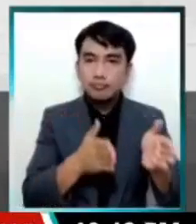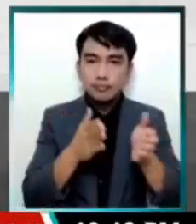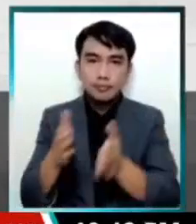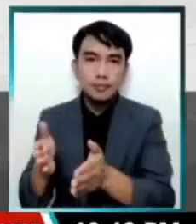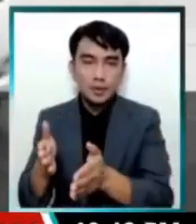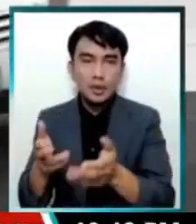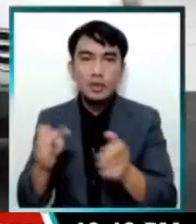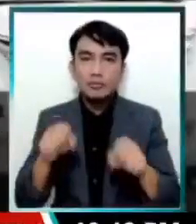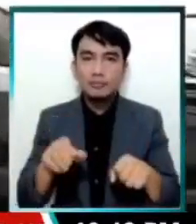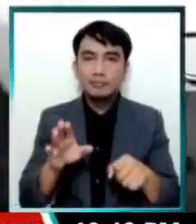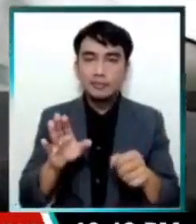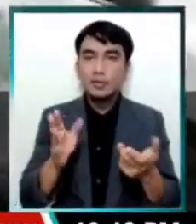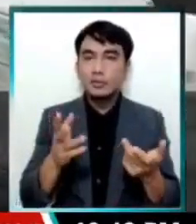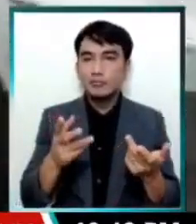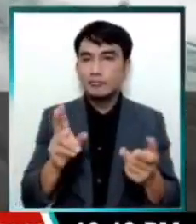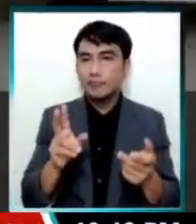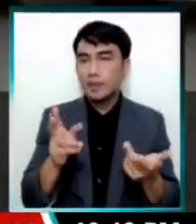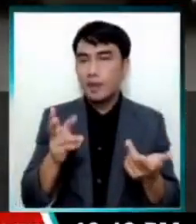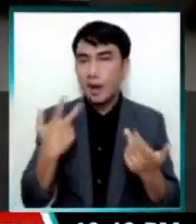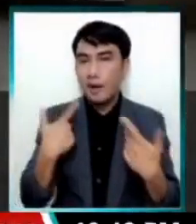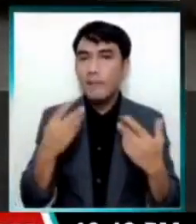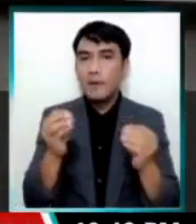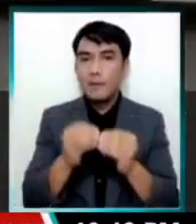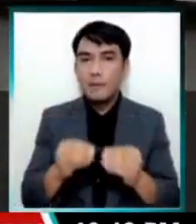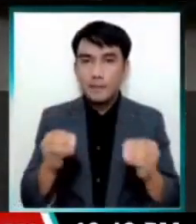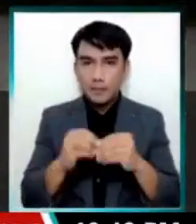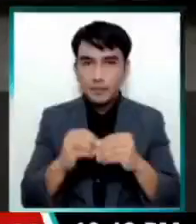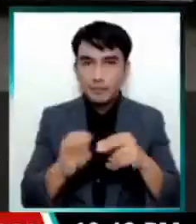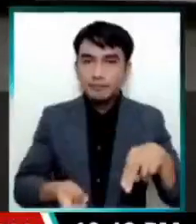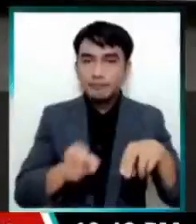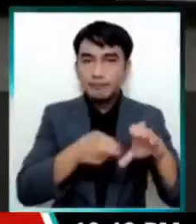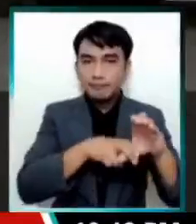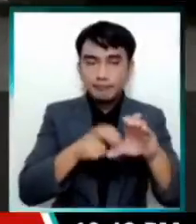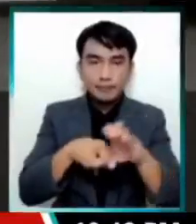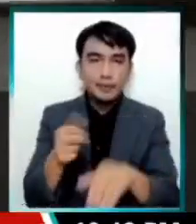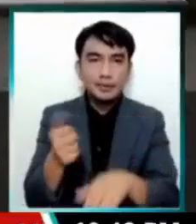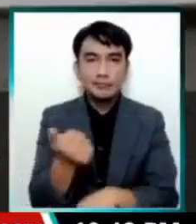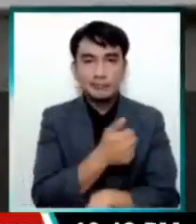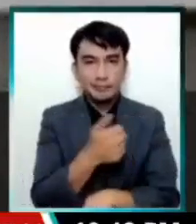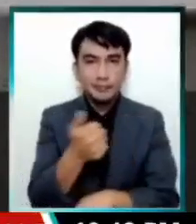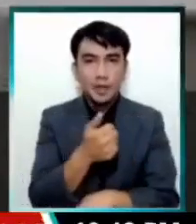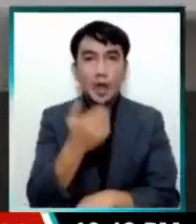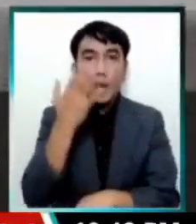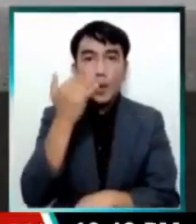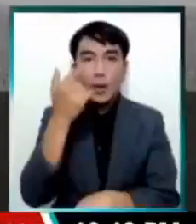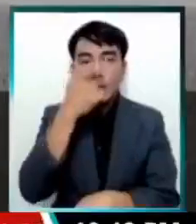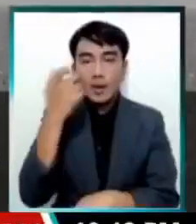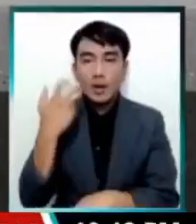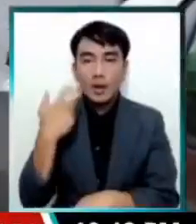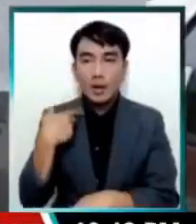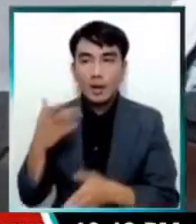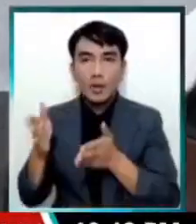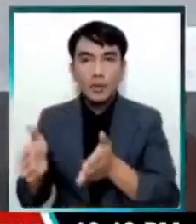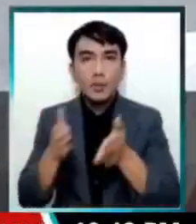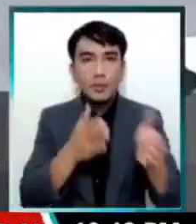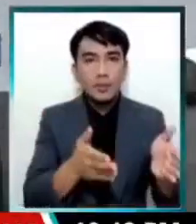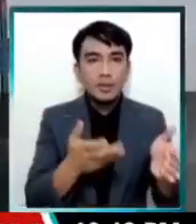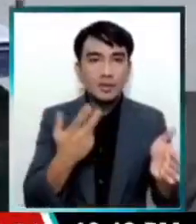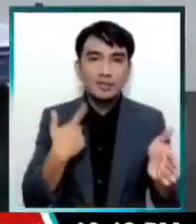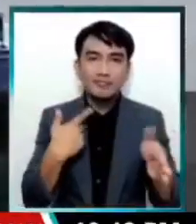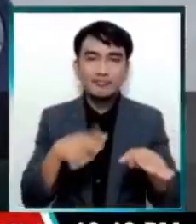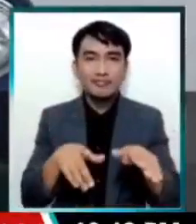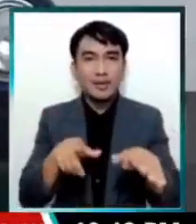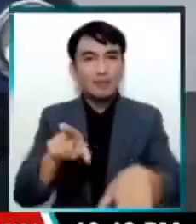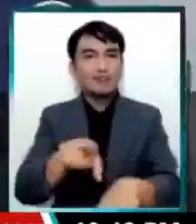ang mga ruta at mas maraming maisakay kada biyahe. Karamihan daw kasi ng mga ruta sa NCR ay mahahaba o di kaya